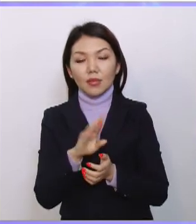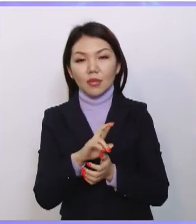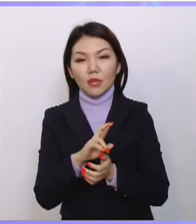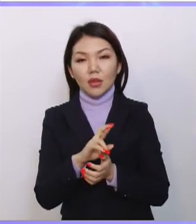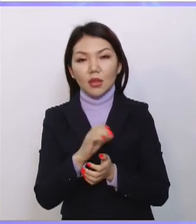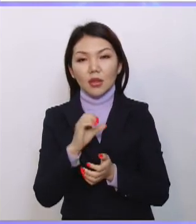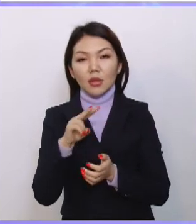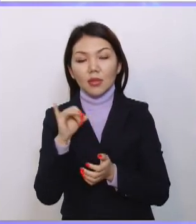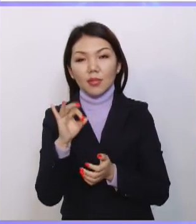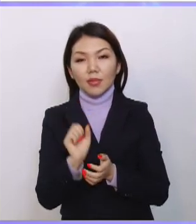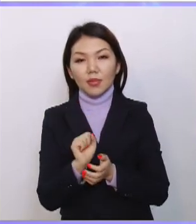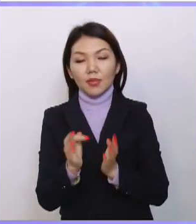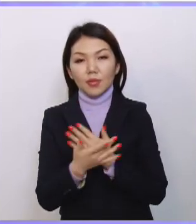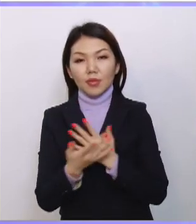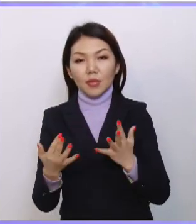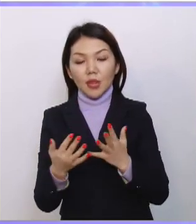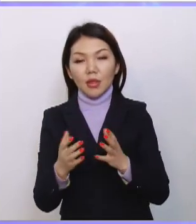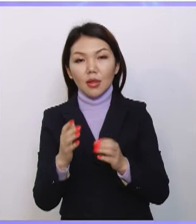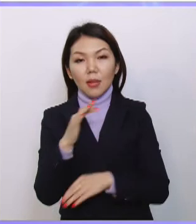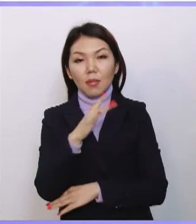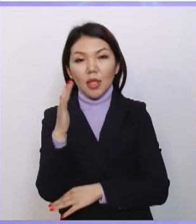бар. Туура.